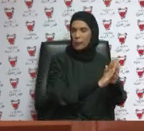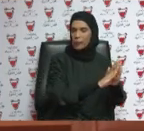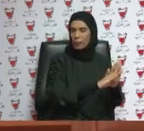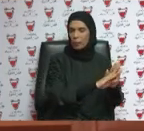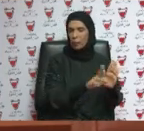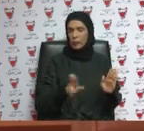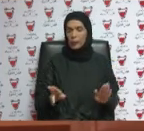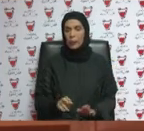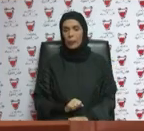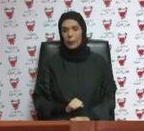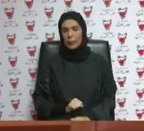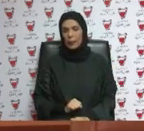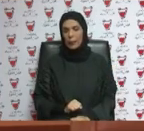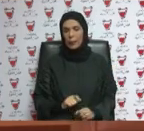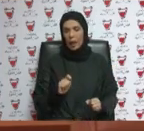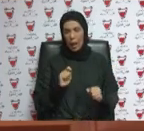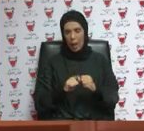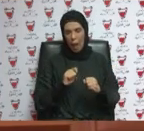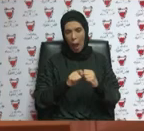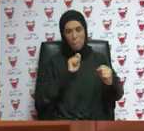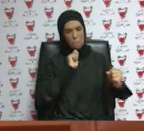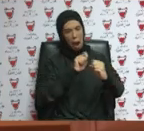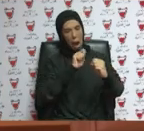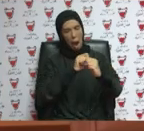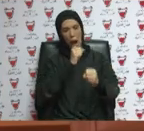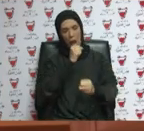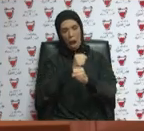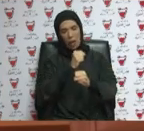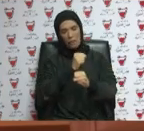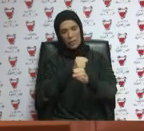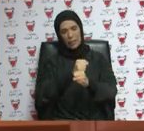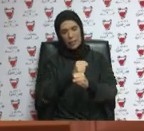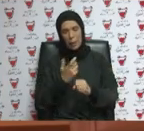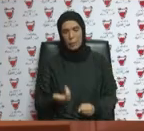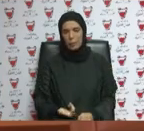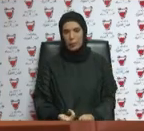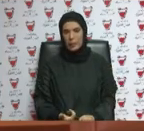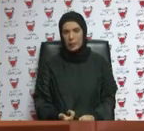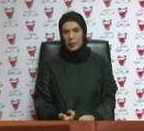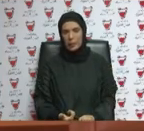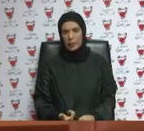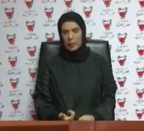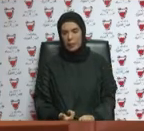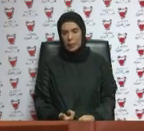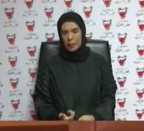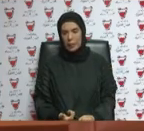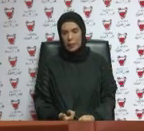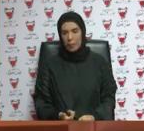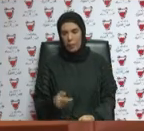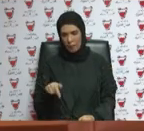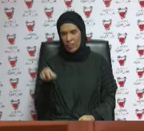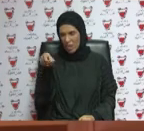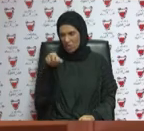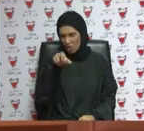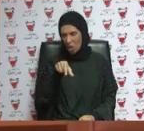اللي قال حق الحرفيين، ولكن عندنا يعني فئة في